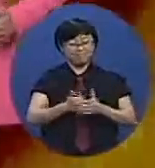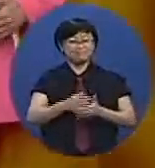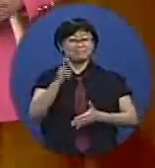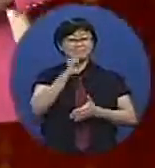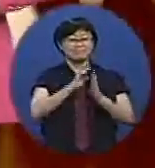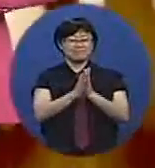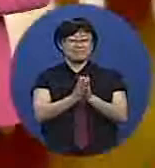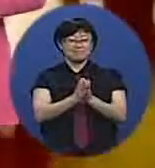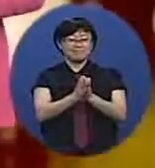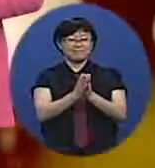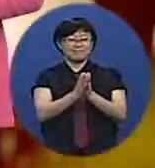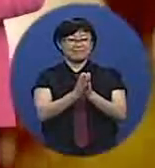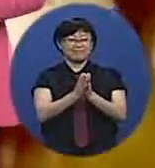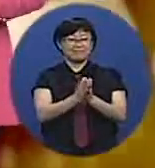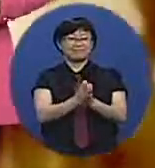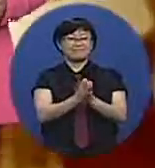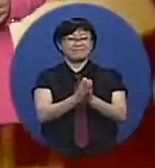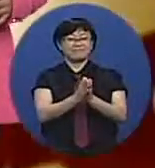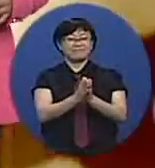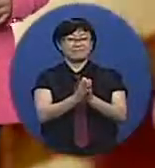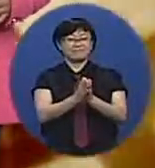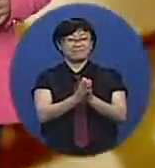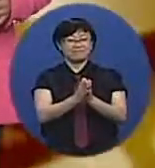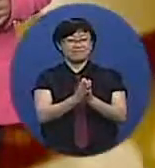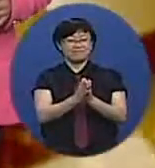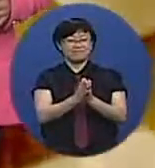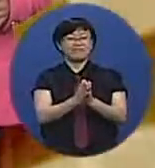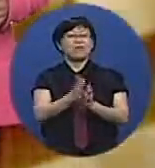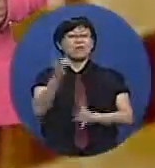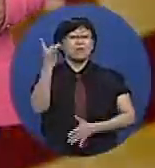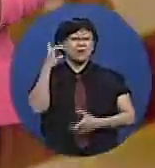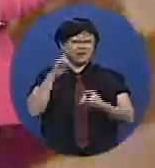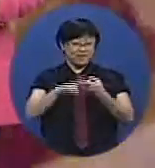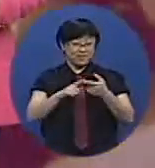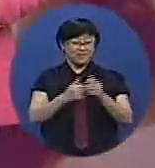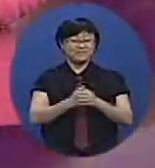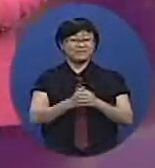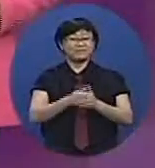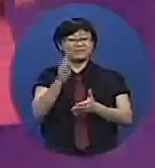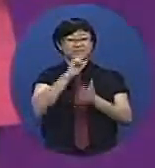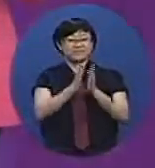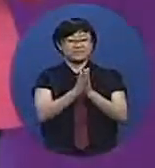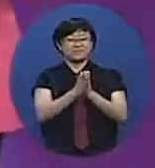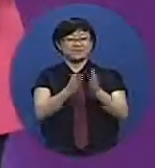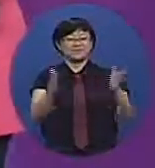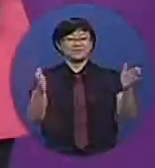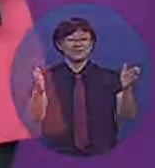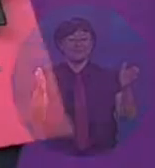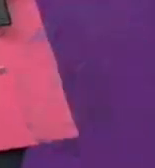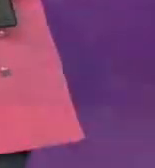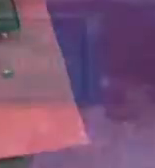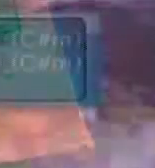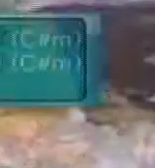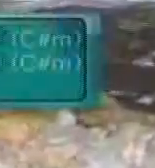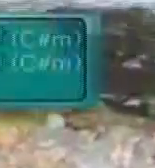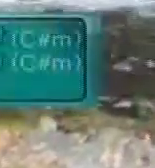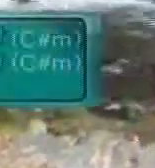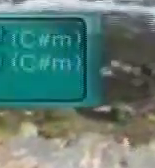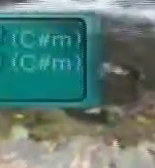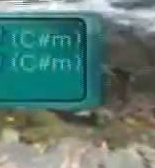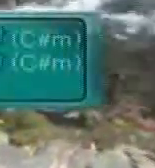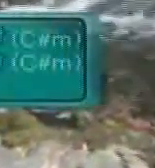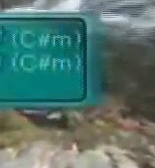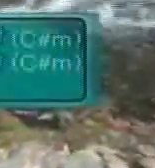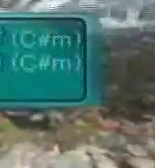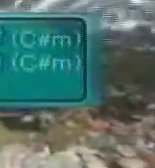음악 드리겠습니다. 안동역에서. 원키로 주세요, 원키로. 원키로. 예. 자, 음악 주세요.